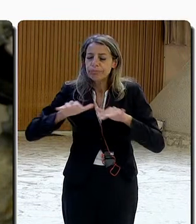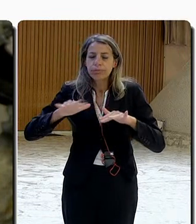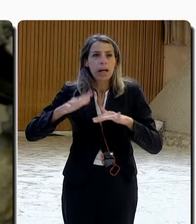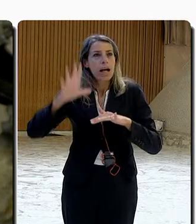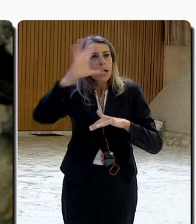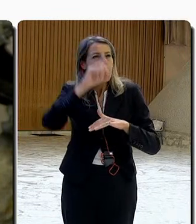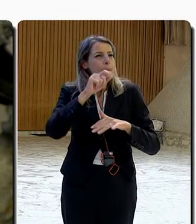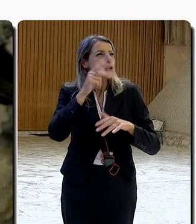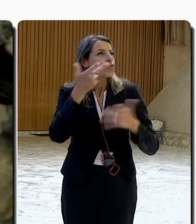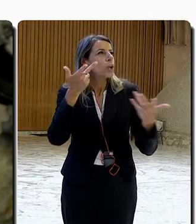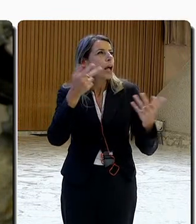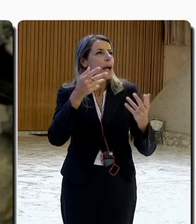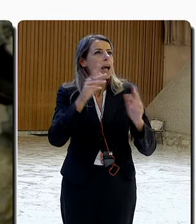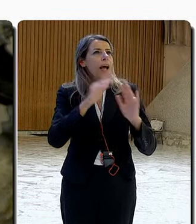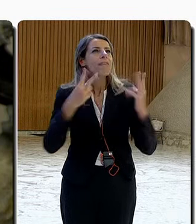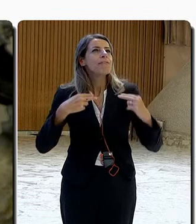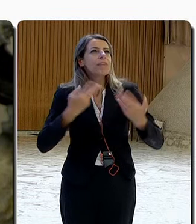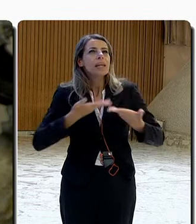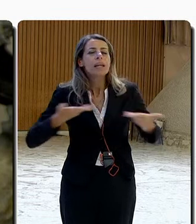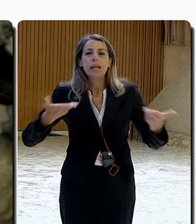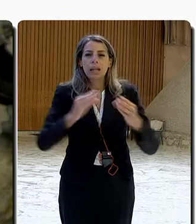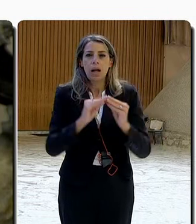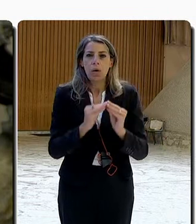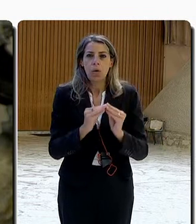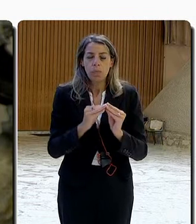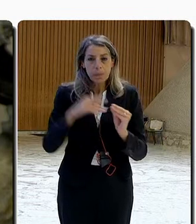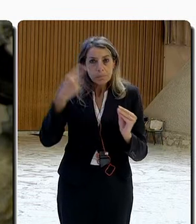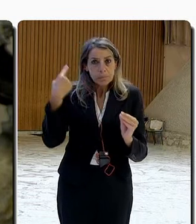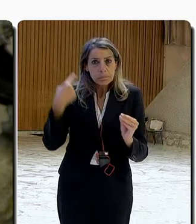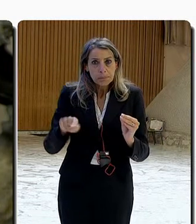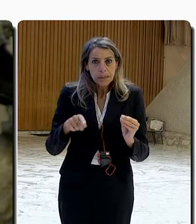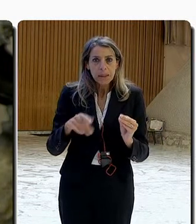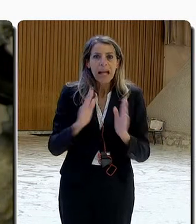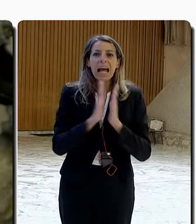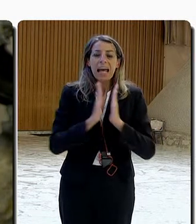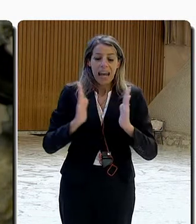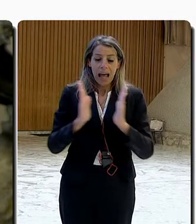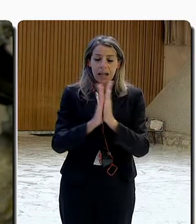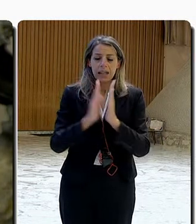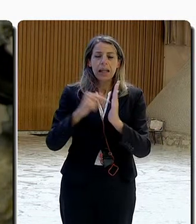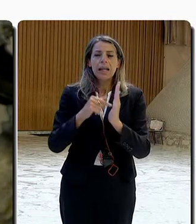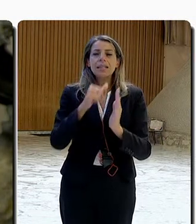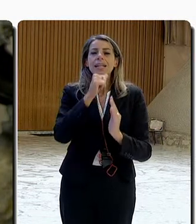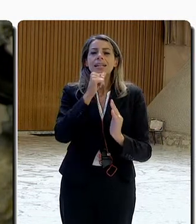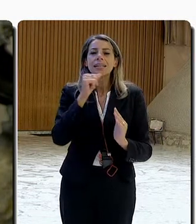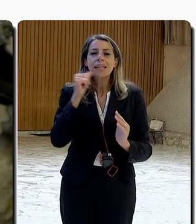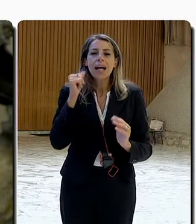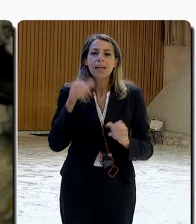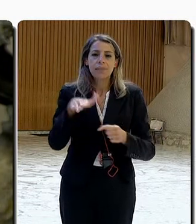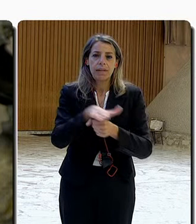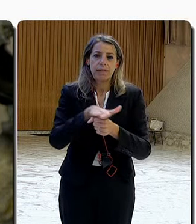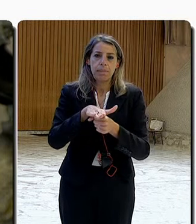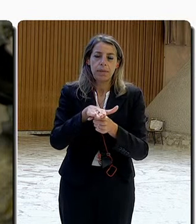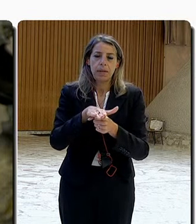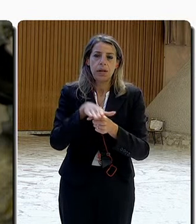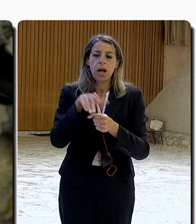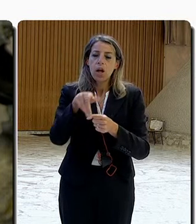questo, la Chiesa ha bisogno delle famiglie, del loro contributo